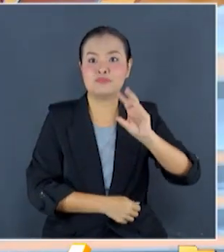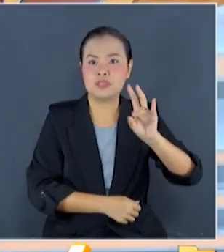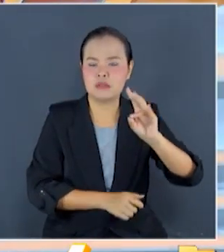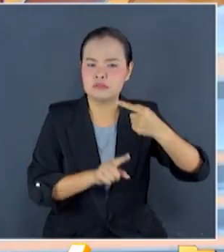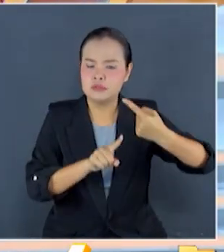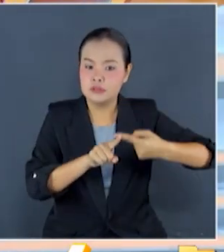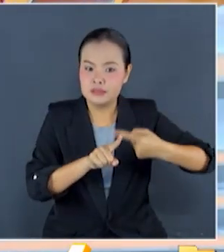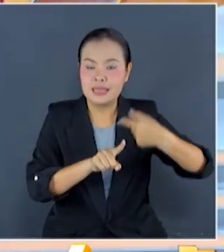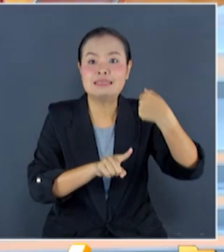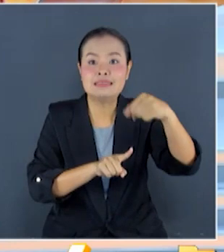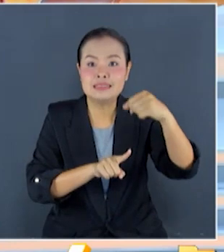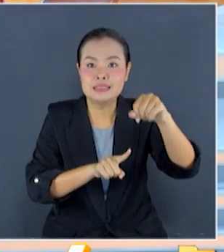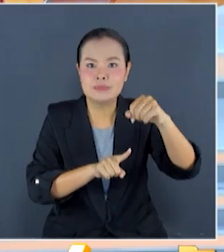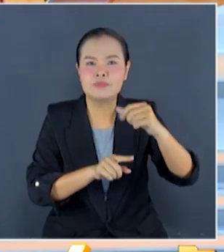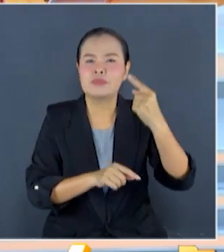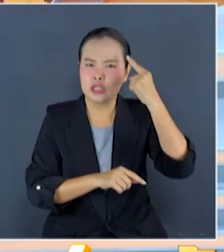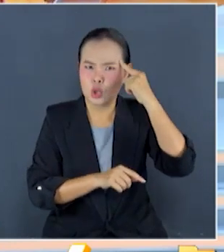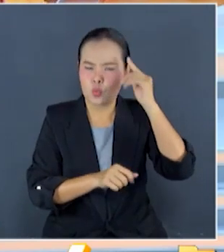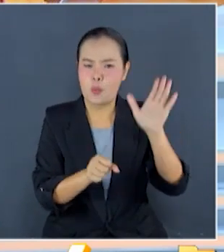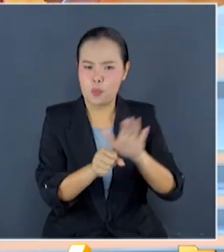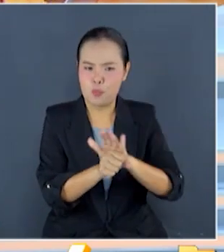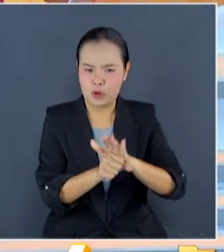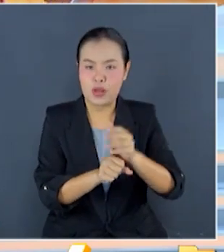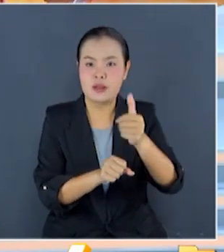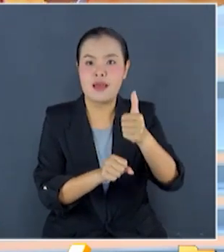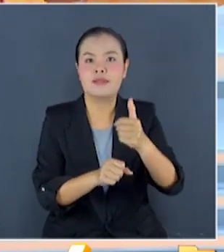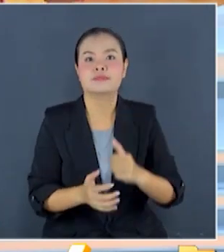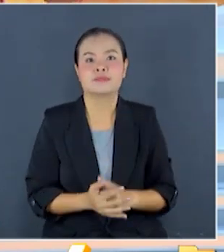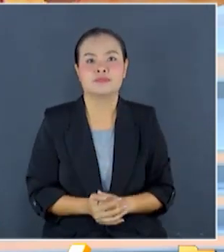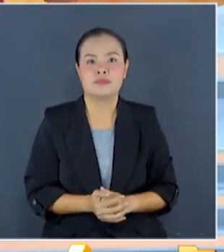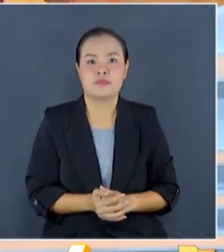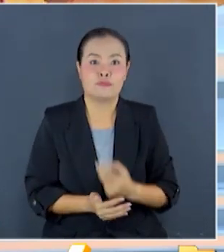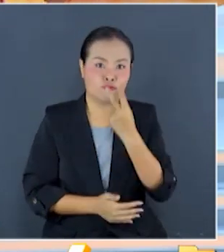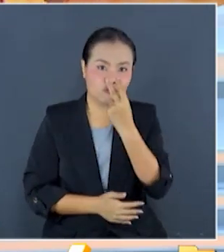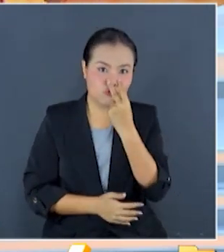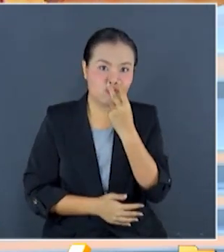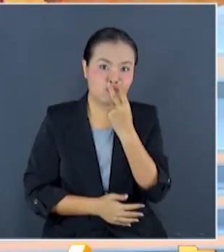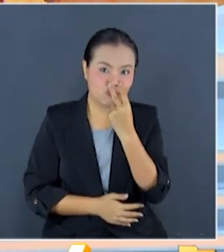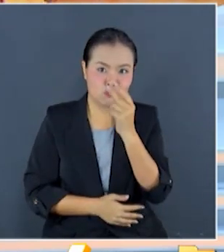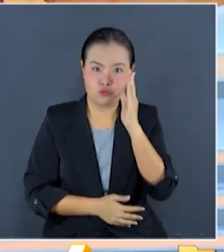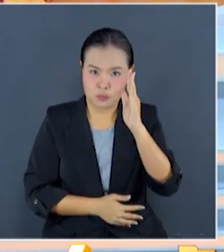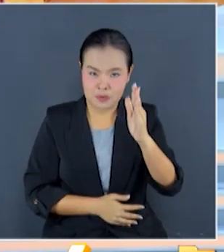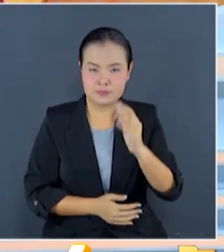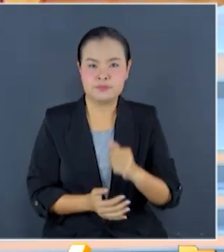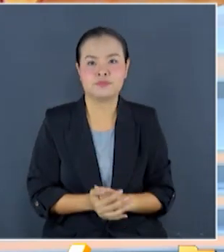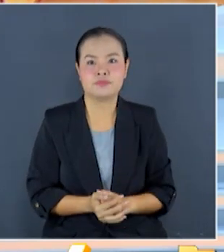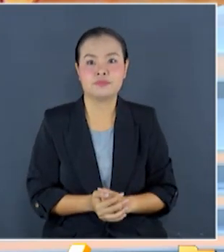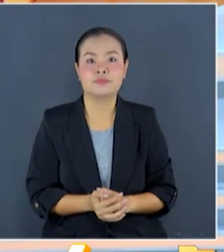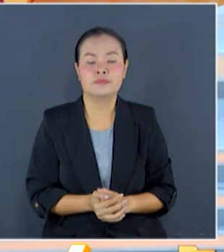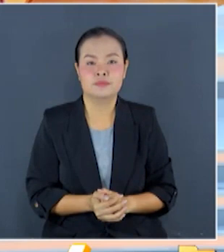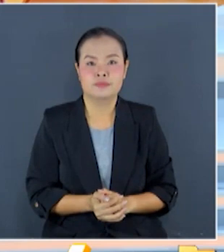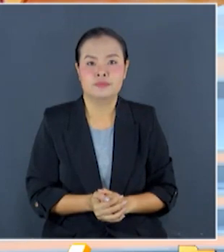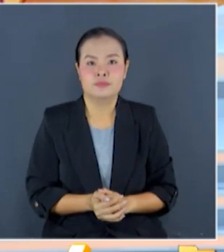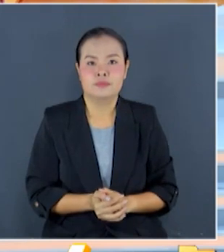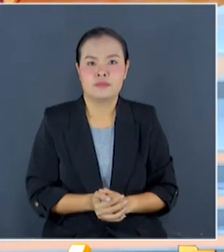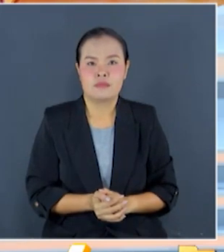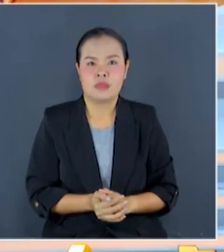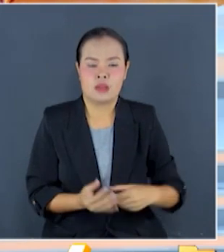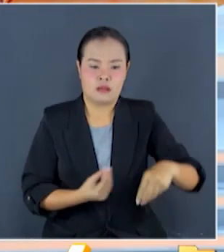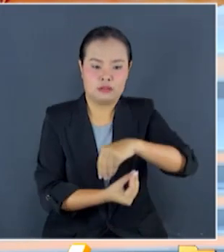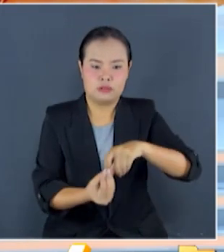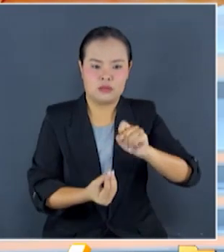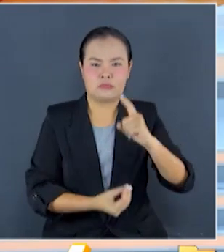กี่เดือนฮะ10เดือนถูกมั้ยคุณผู้ชมฮะก็ยังมีโอกาสนะเราก็ติดตามไปเรื่อยๆฮะคุณผู้ชมฮะในภาวะนี้เพราะว่าคำว่าวิกฤตเศ